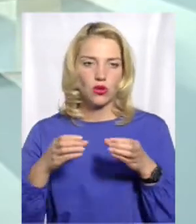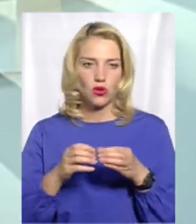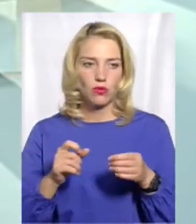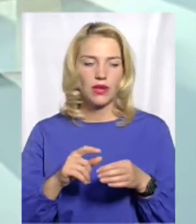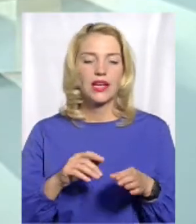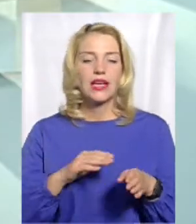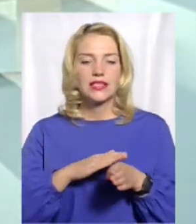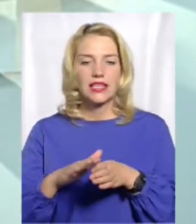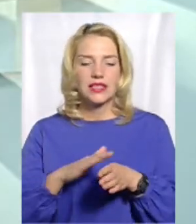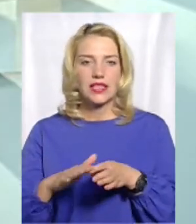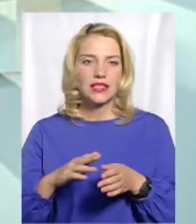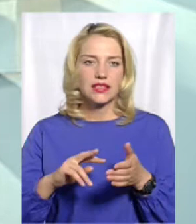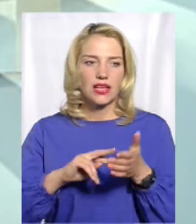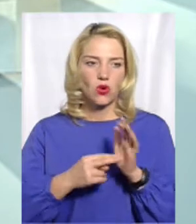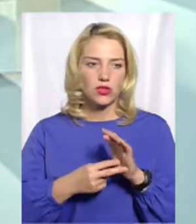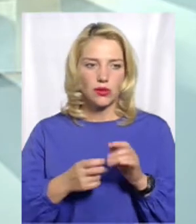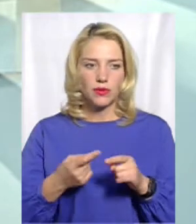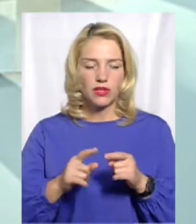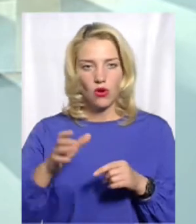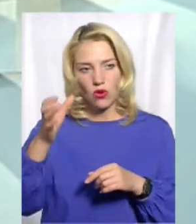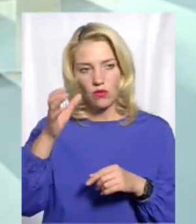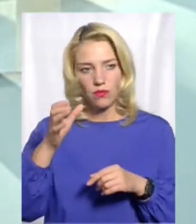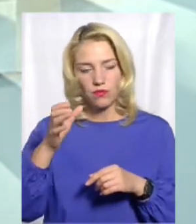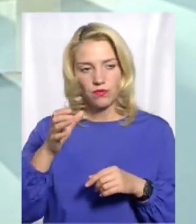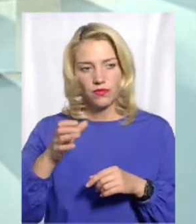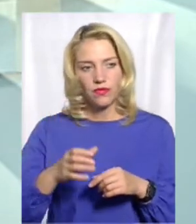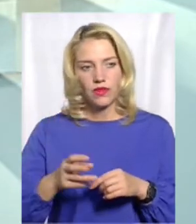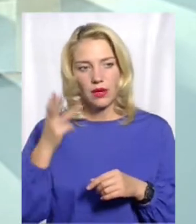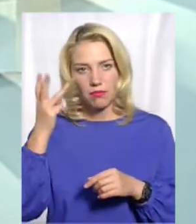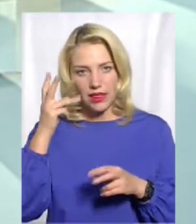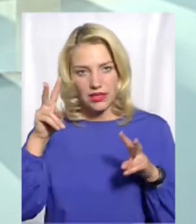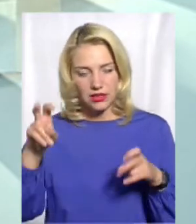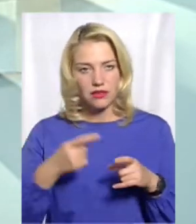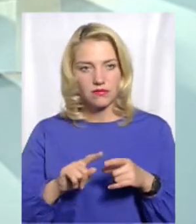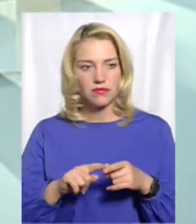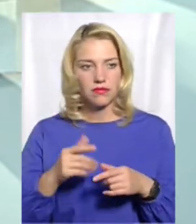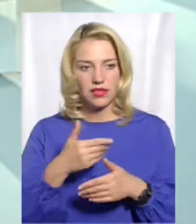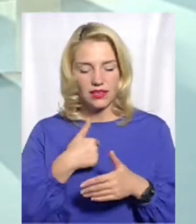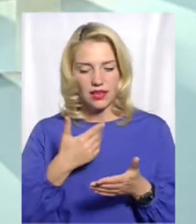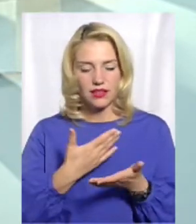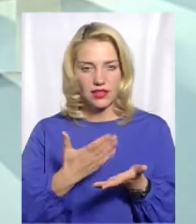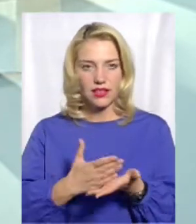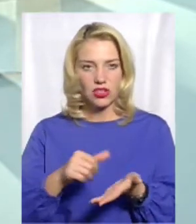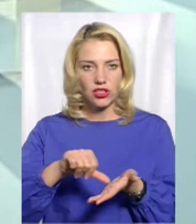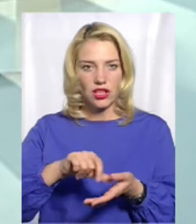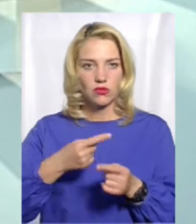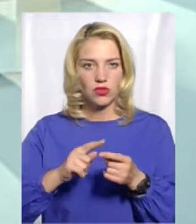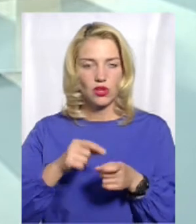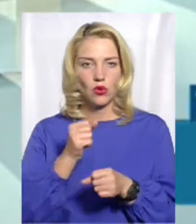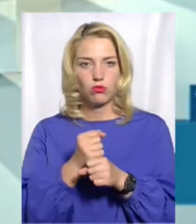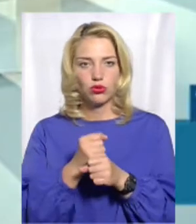реалізації концепції «Розумне місто Хмельницьке», «Розумне довкілля Хмельницьке». Я є членом цієї робочої